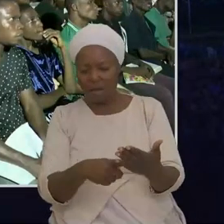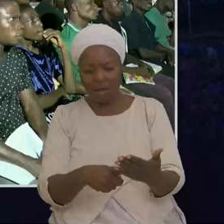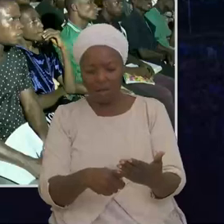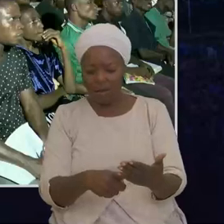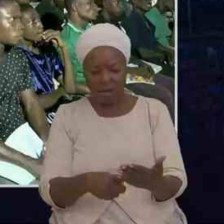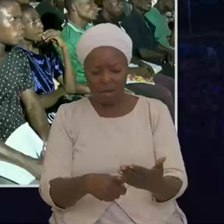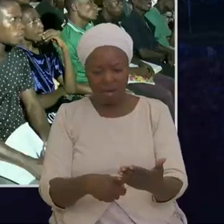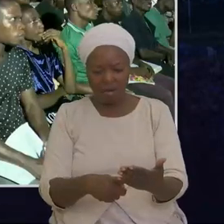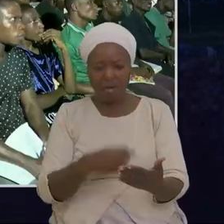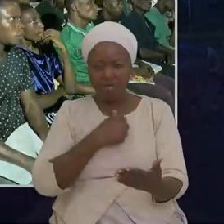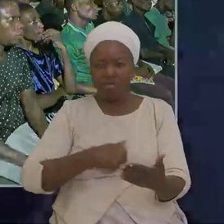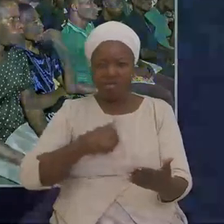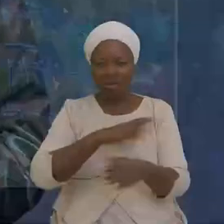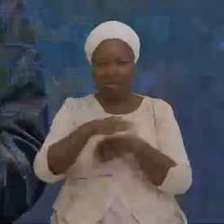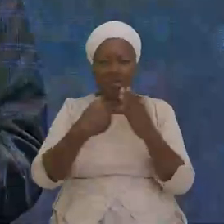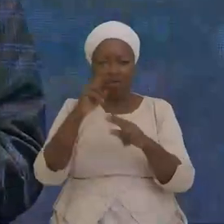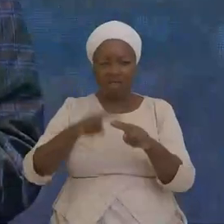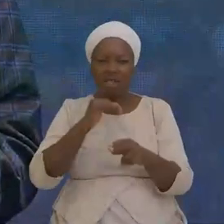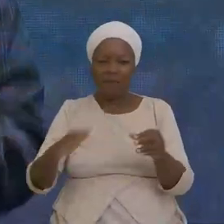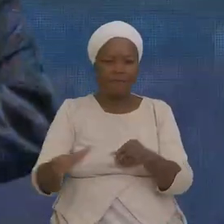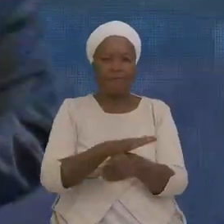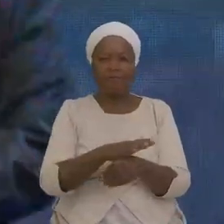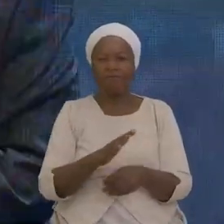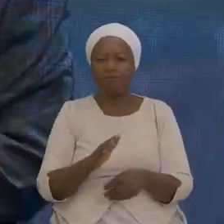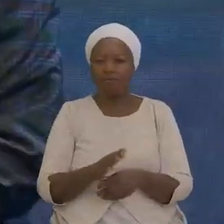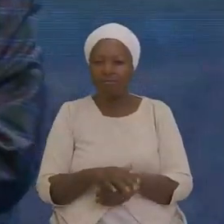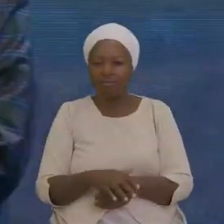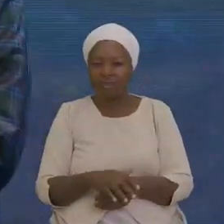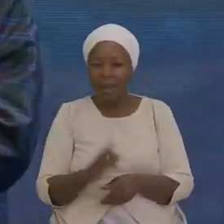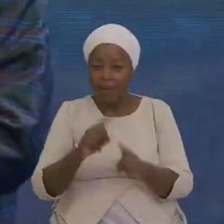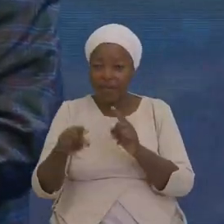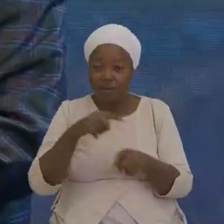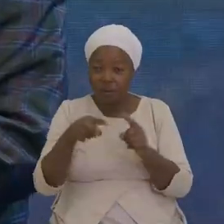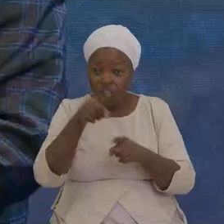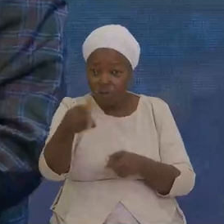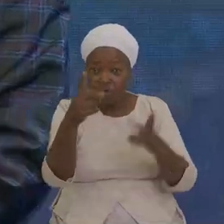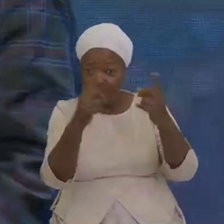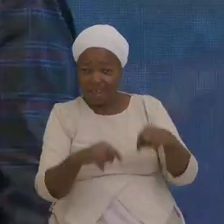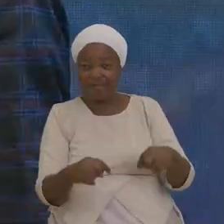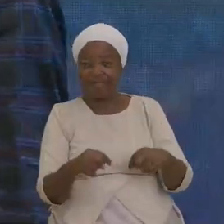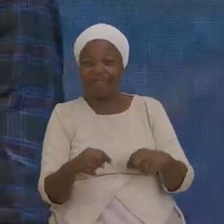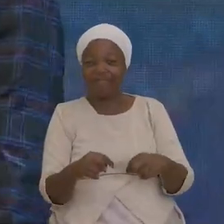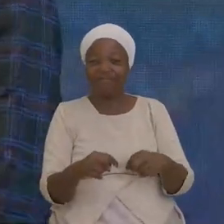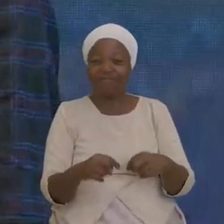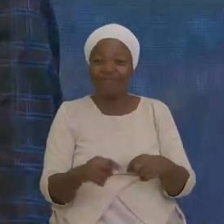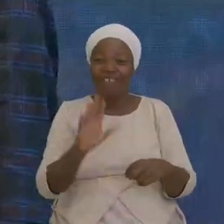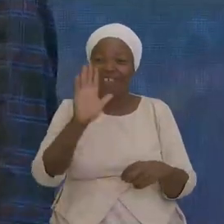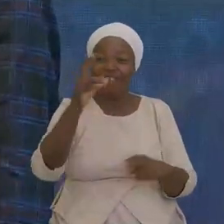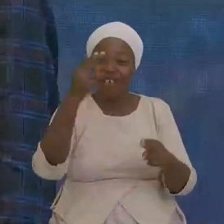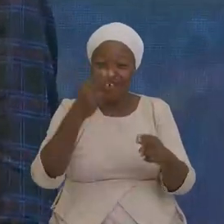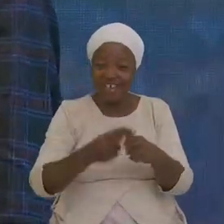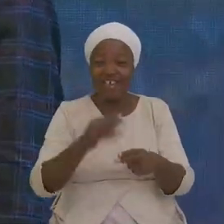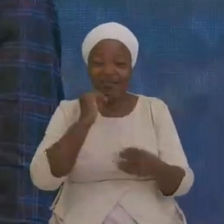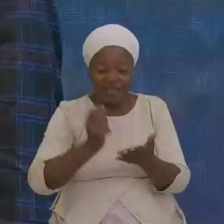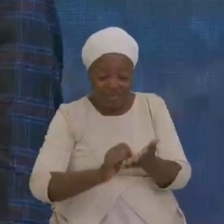nous sommes désolés. Les sièges ne sont pas disponibles. Mais quand toi, tu viens, ton